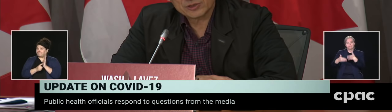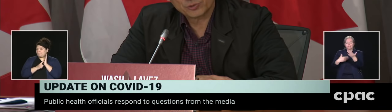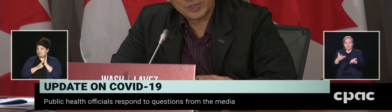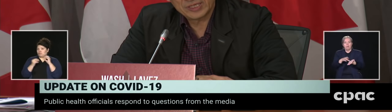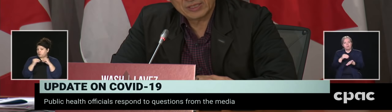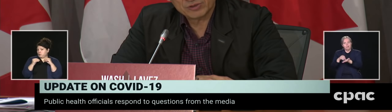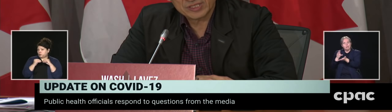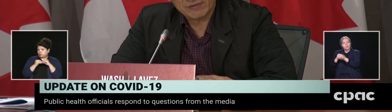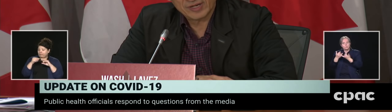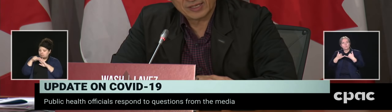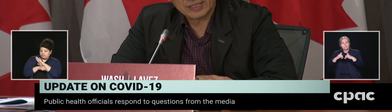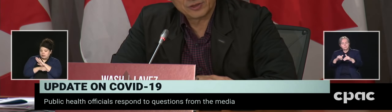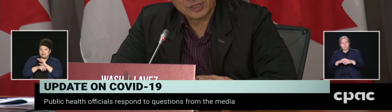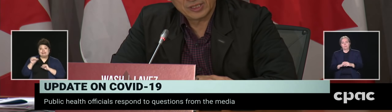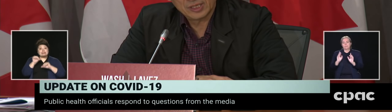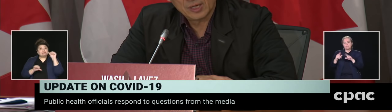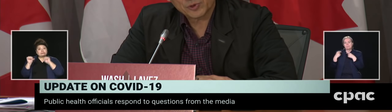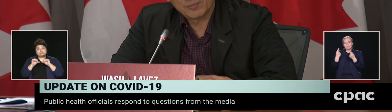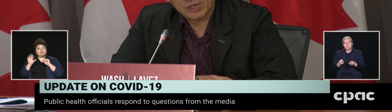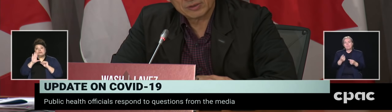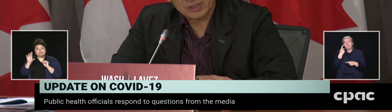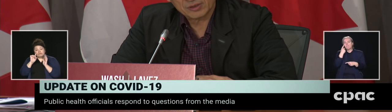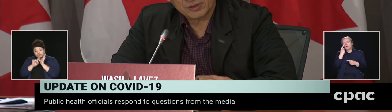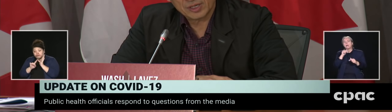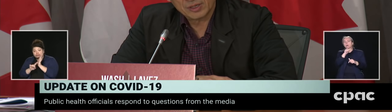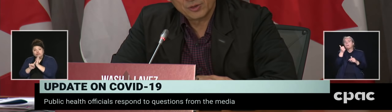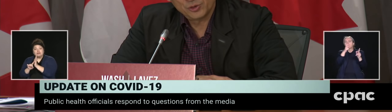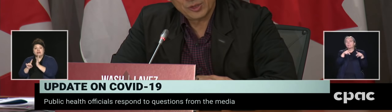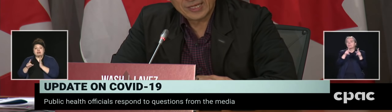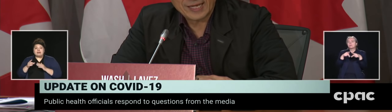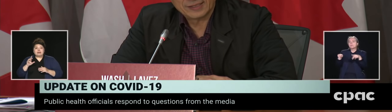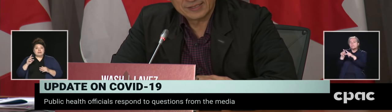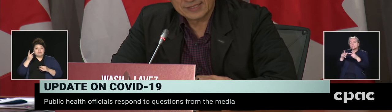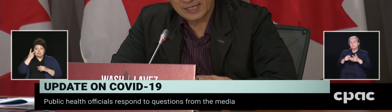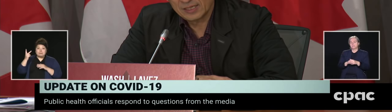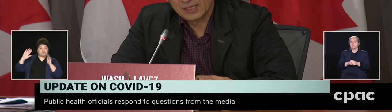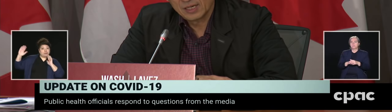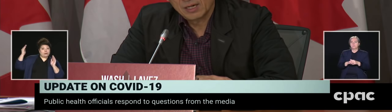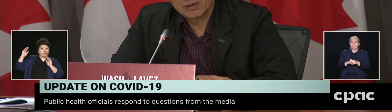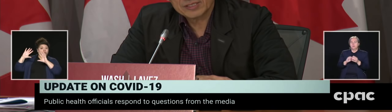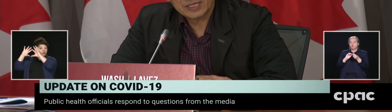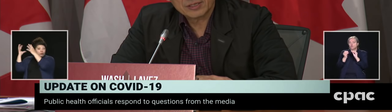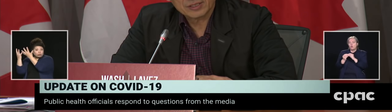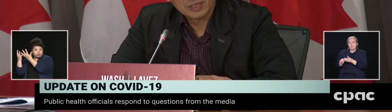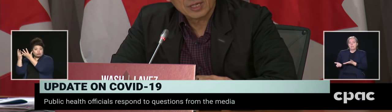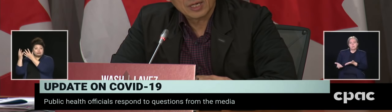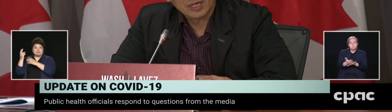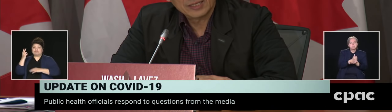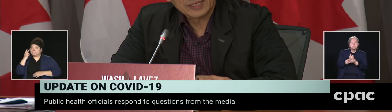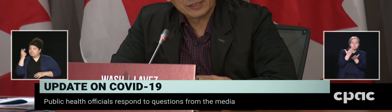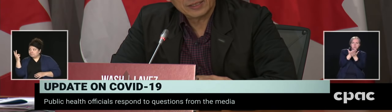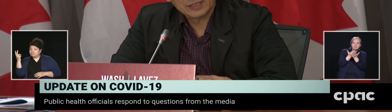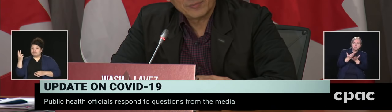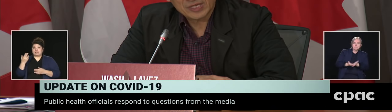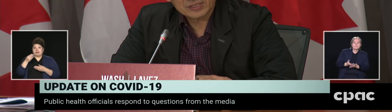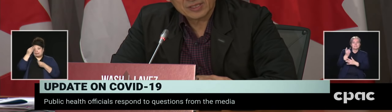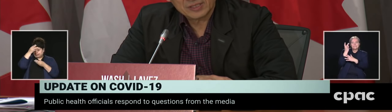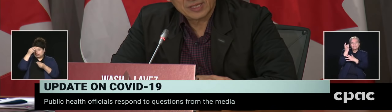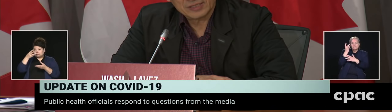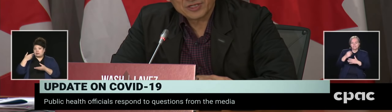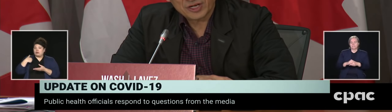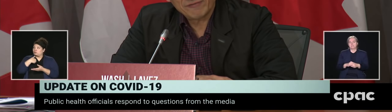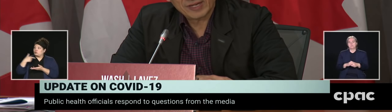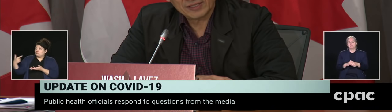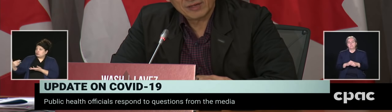dans les autres pays, aussi avec les données probantes qu'on a eu à analyser, on sait que il y a des